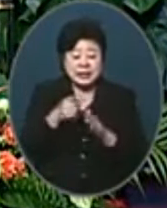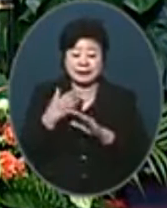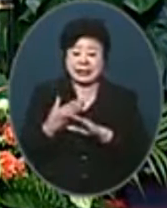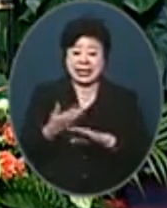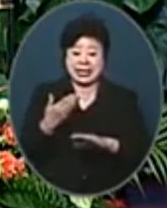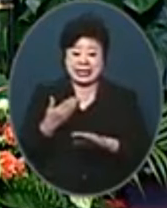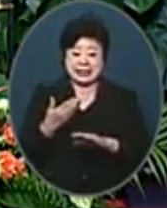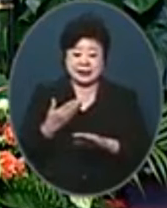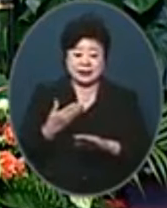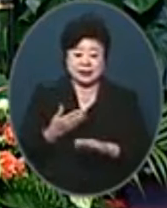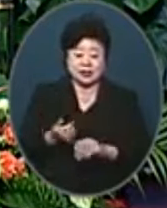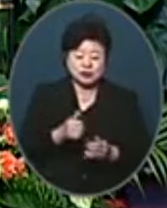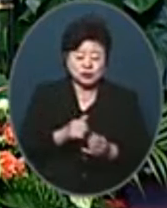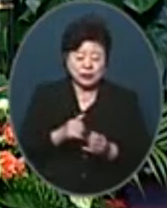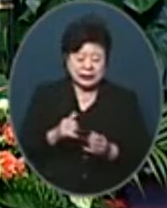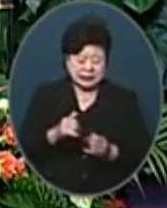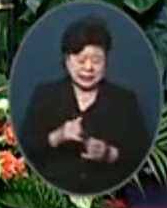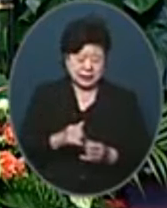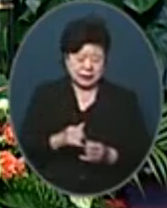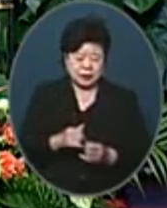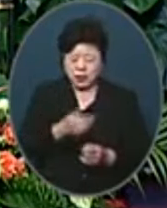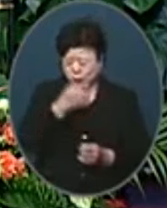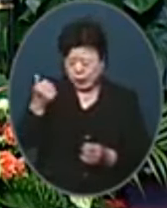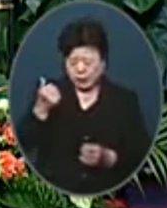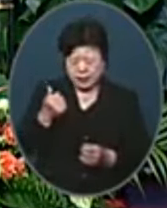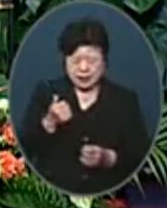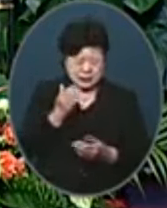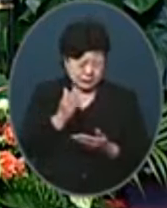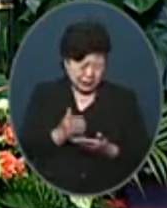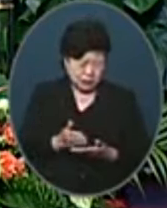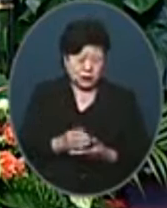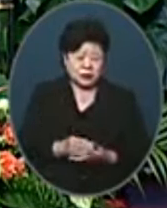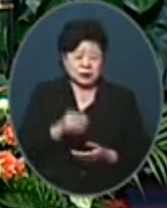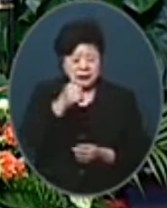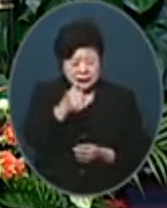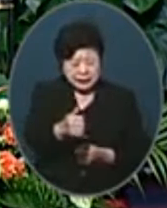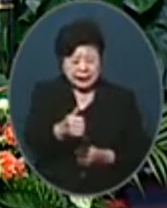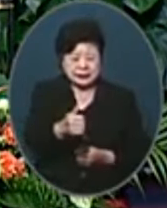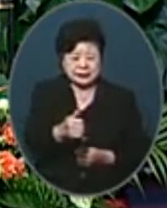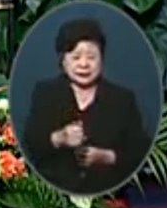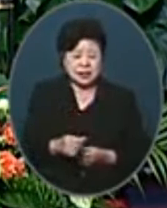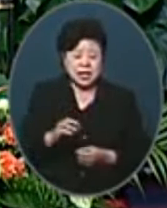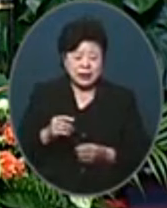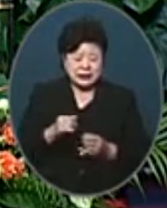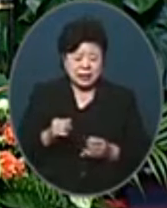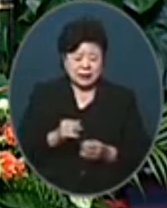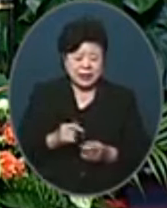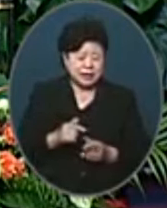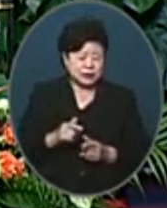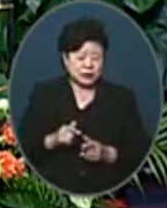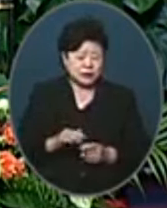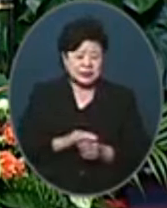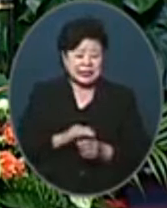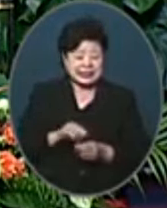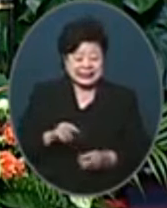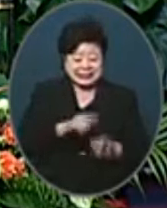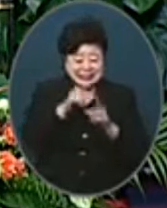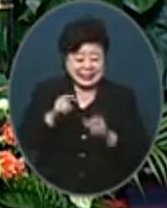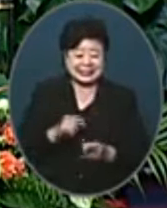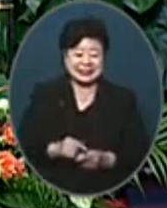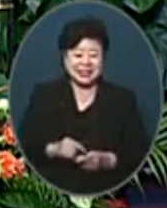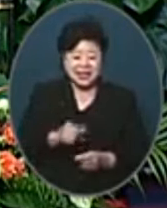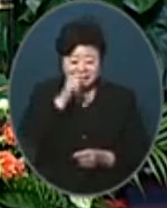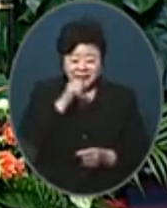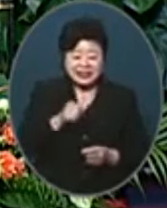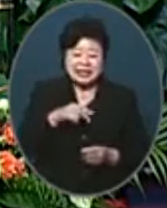합니다. 죽어가는 사람을 외면하는 제사장이나 레위인이 아니라 사랑을 실천하여 하는